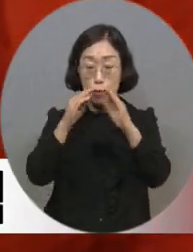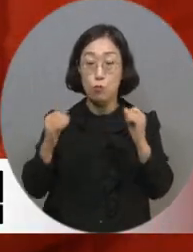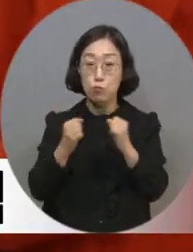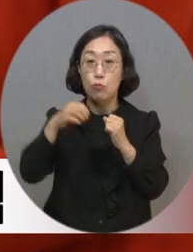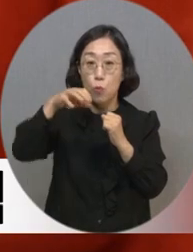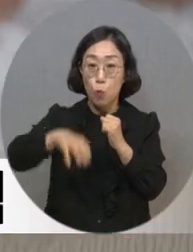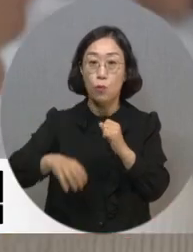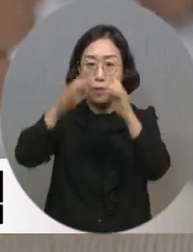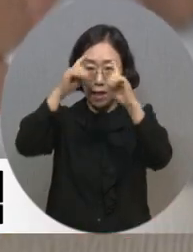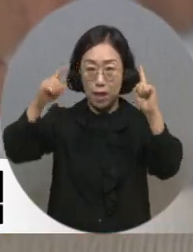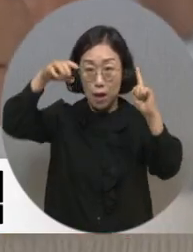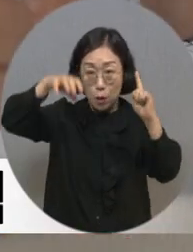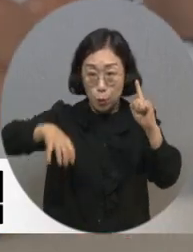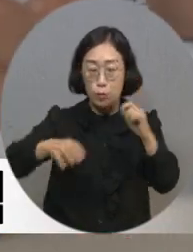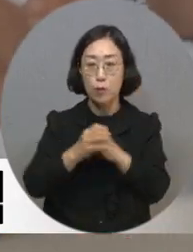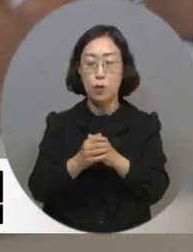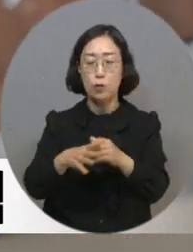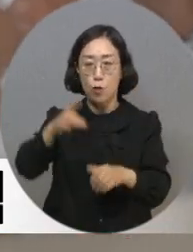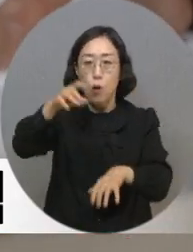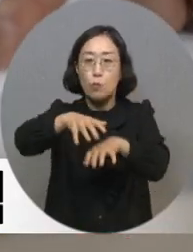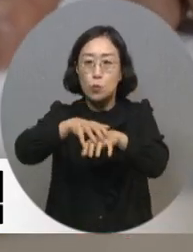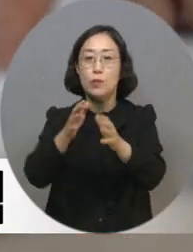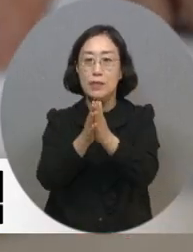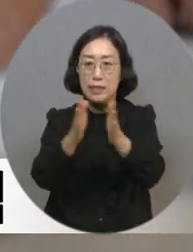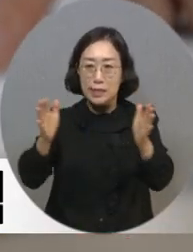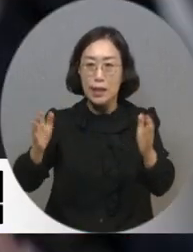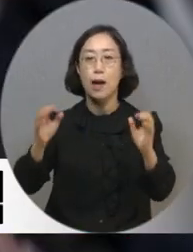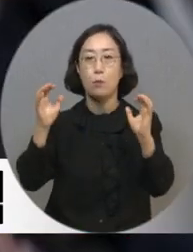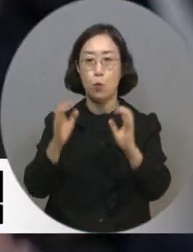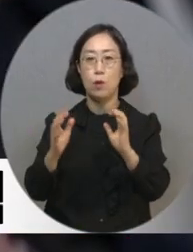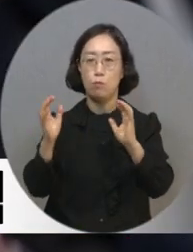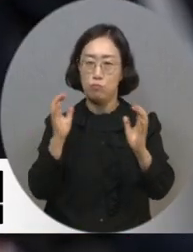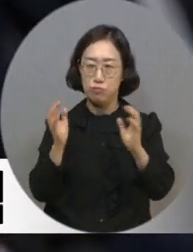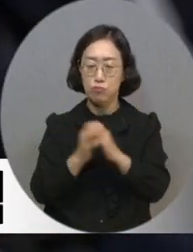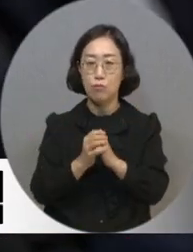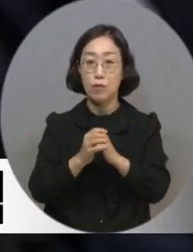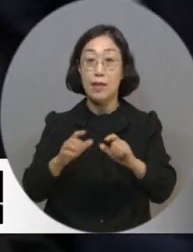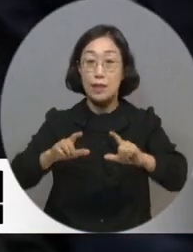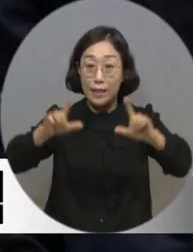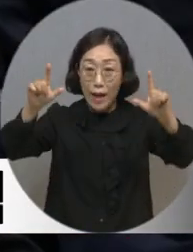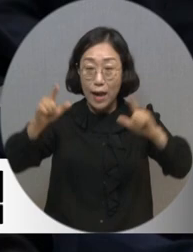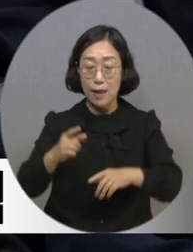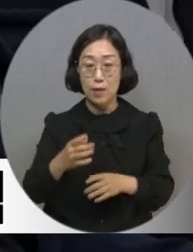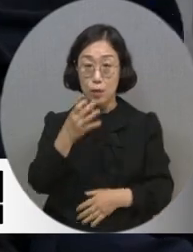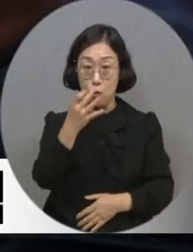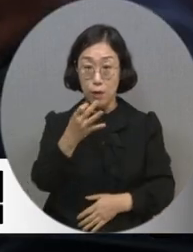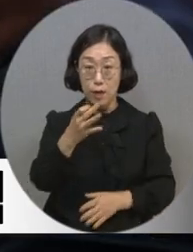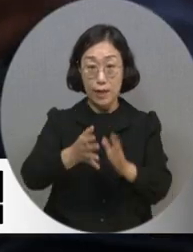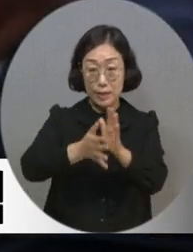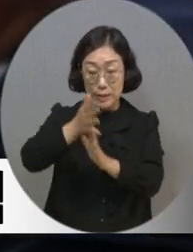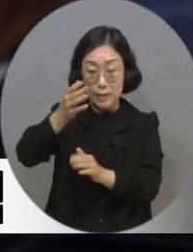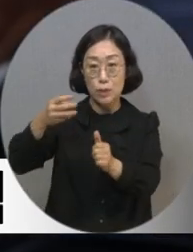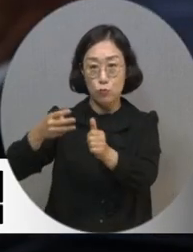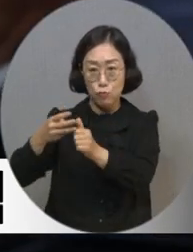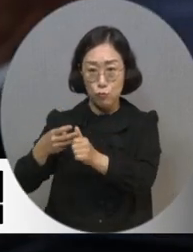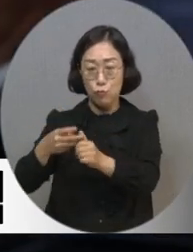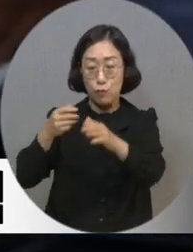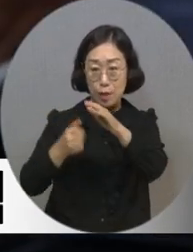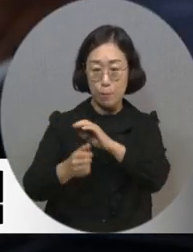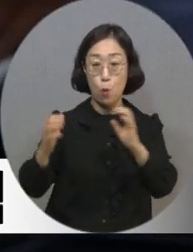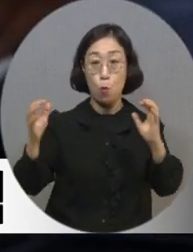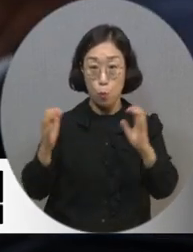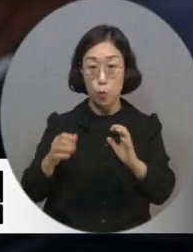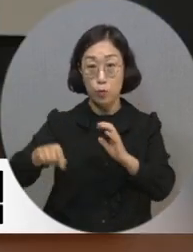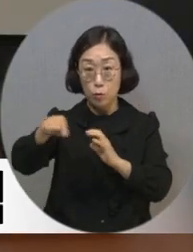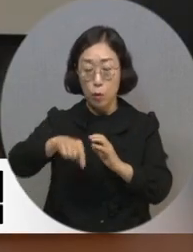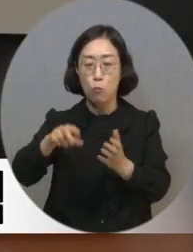목적으로 창립총회 및 출범식을 개최했습니다. 이번 행사는 전북 14개 시군 관계자 및 지역 대표들이 참석해 전북